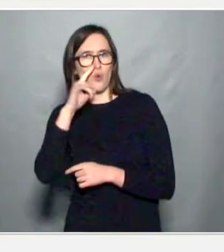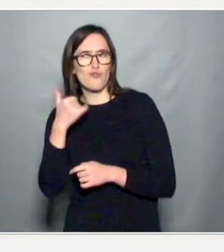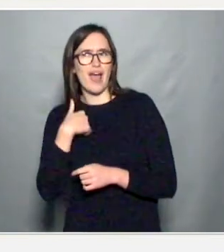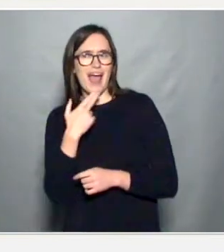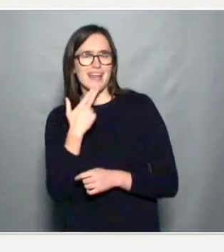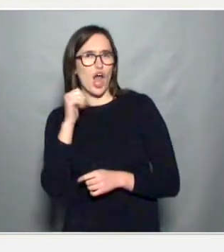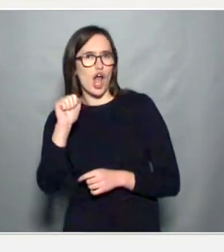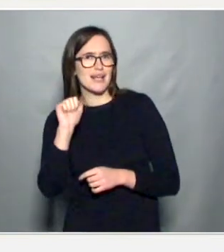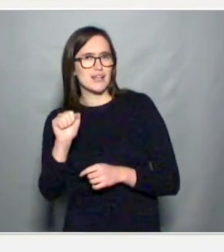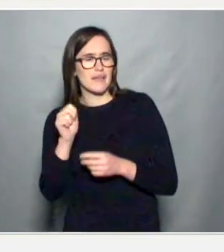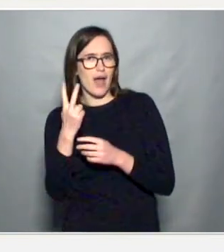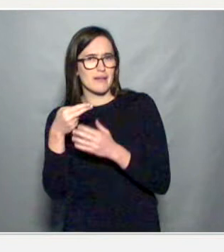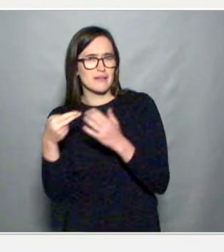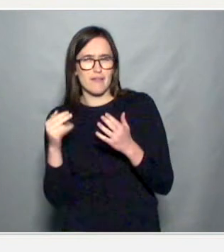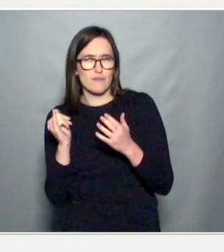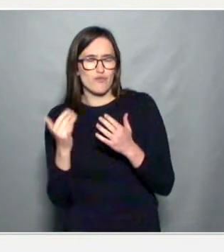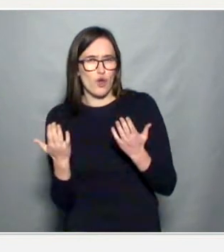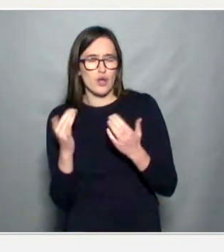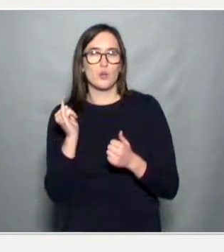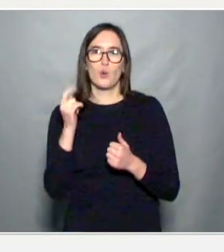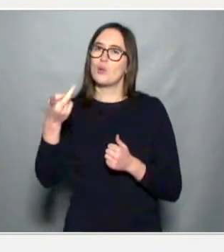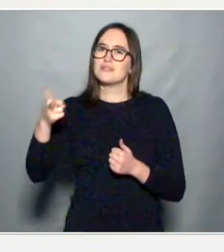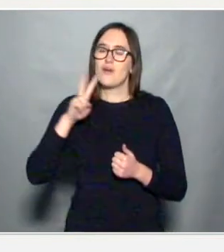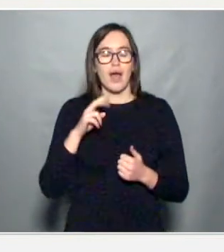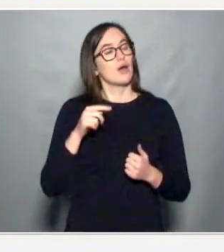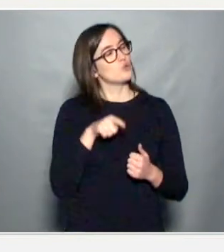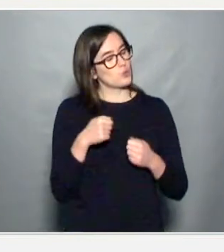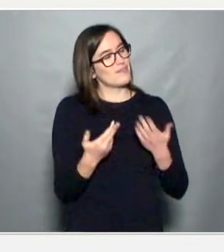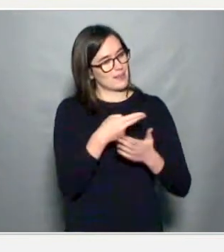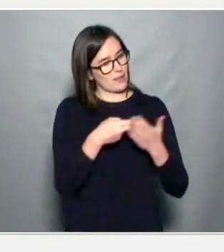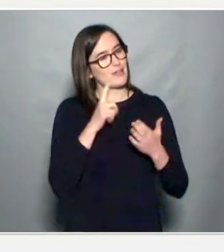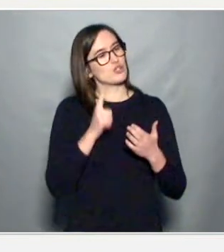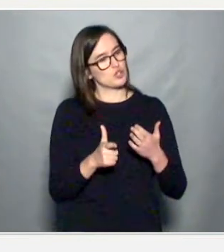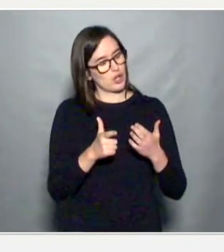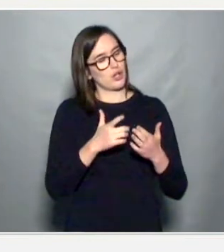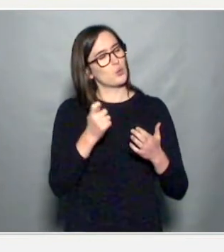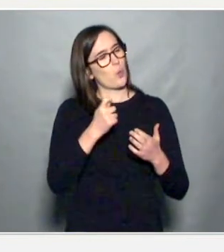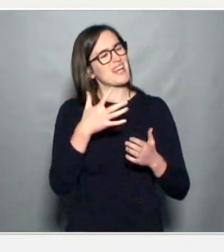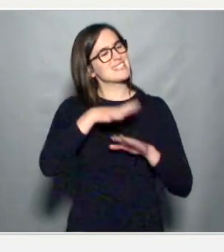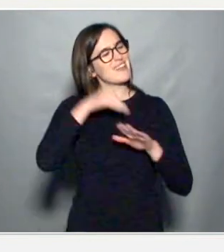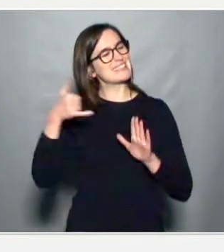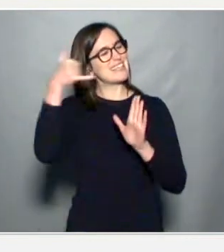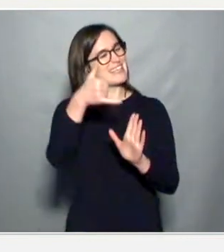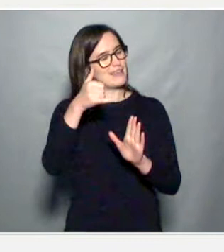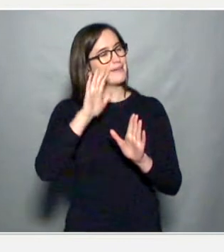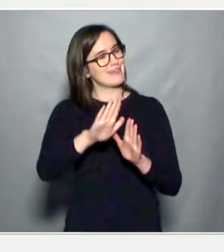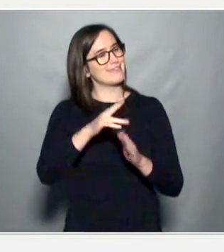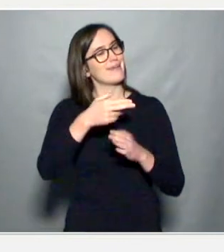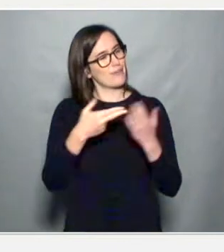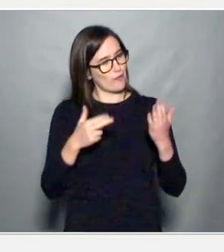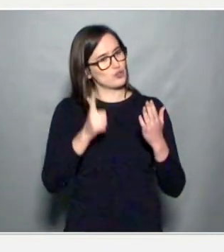Alexander i andra namn så säger hon att jag fick det namnet för att jag skulle ha någonting svenskt i mitt så annars